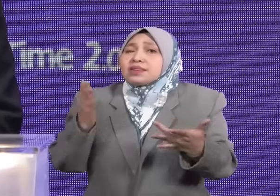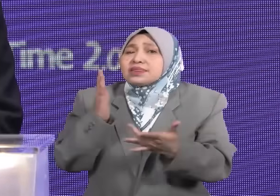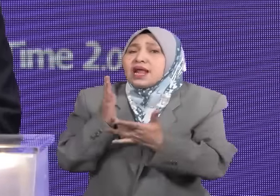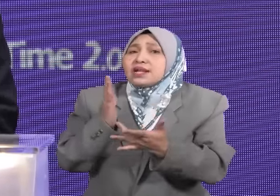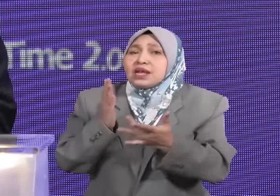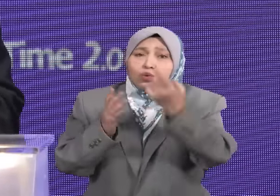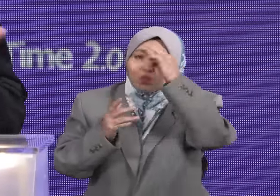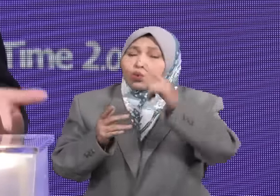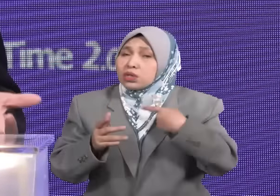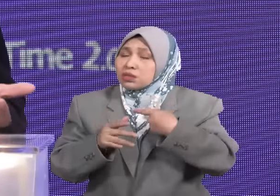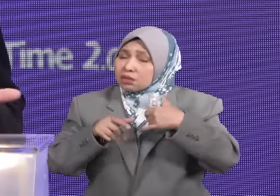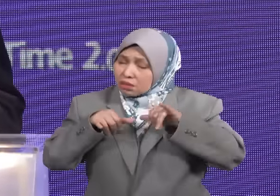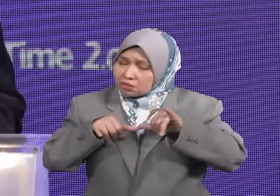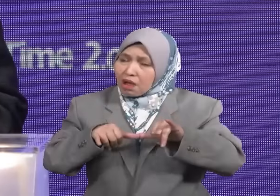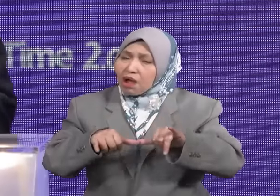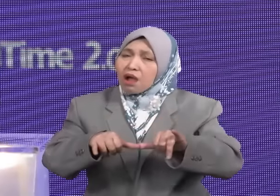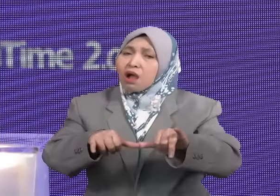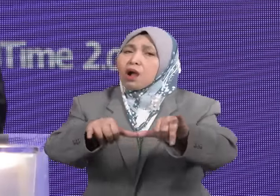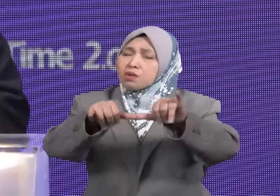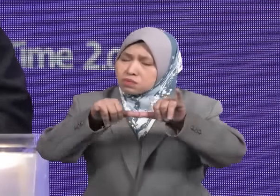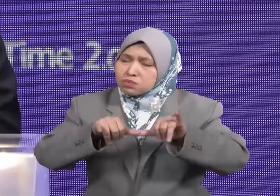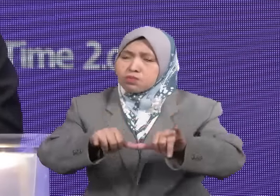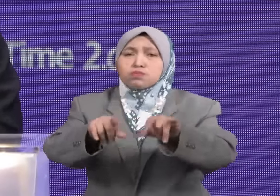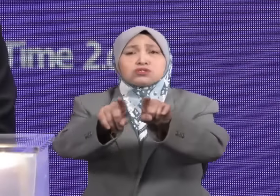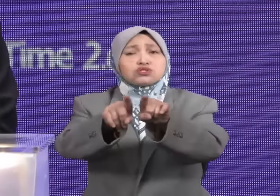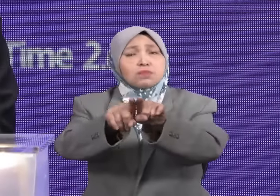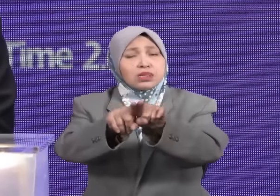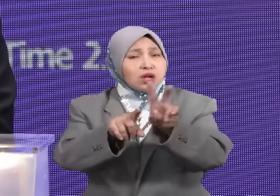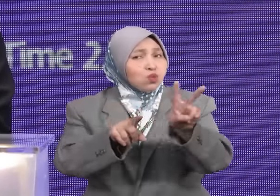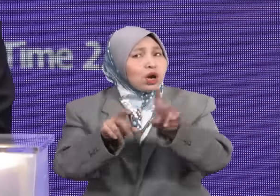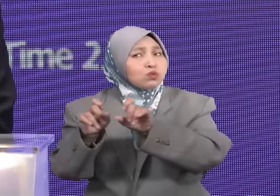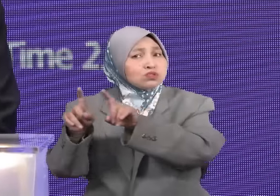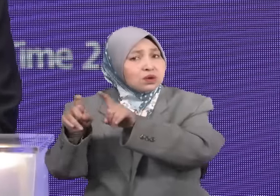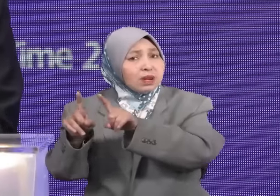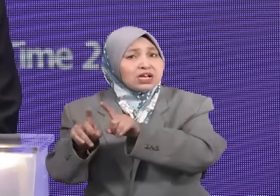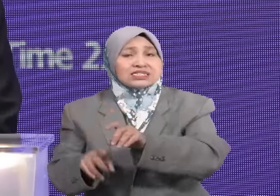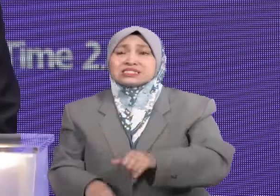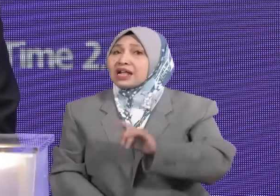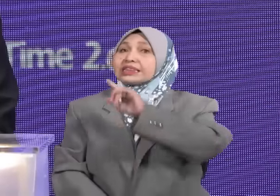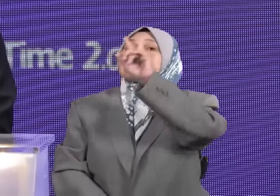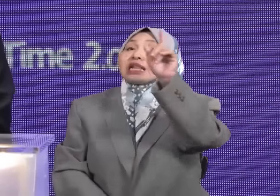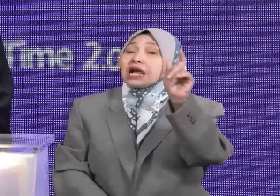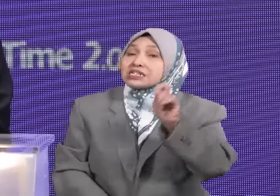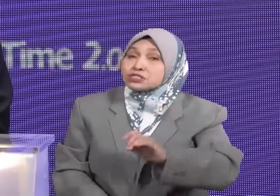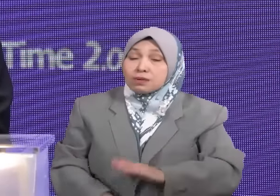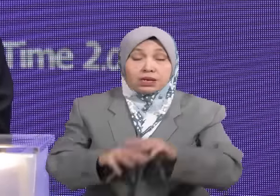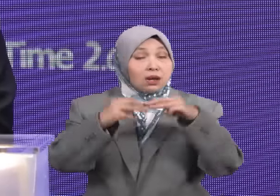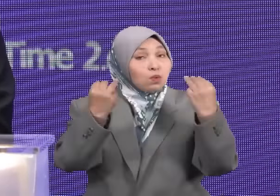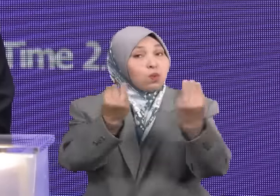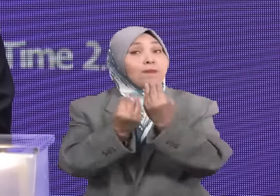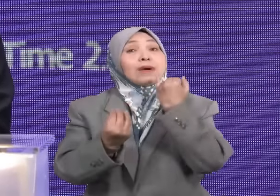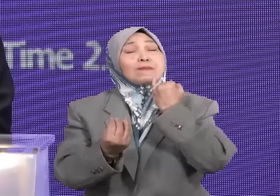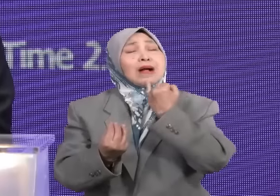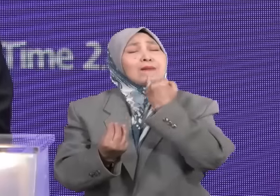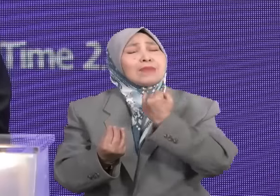untuk kita kekal momentum, ya, sama seperti apa dalam ayat 211 ini. Sal, tanyakanlah kepada Bani Israel,